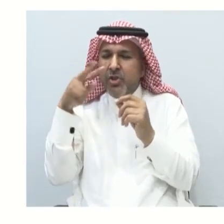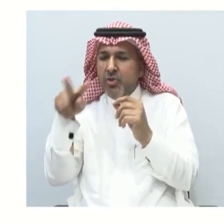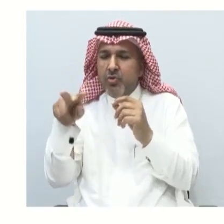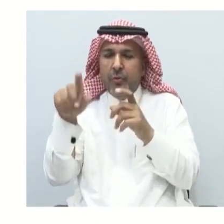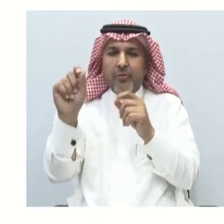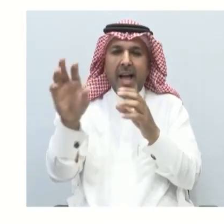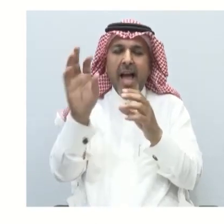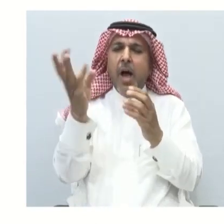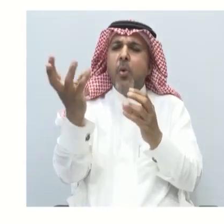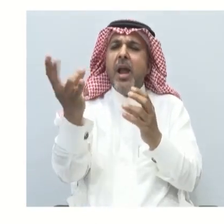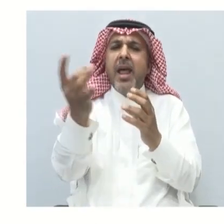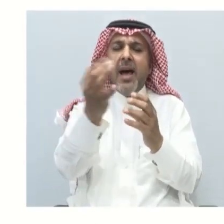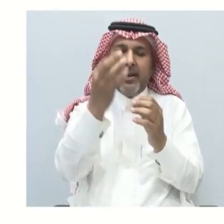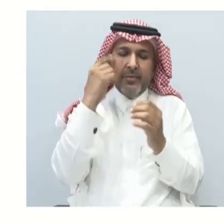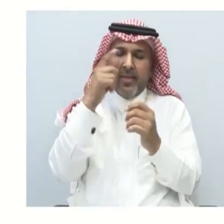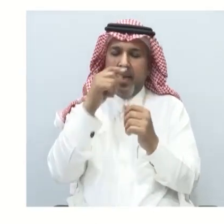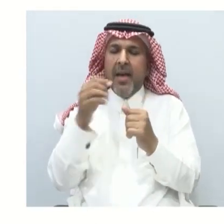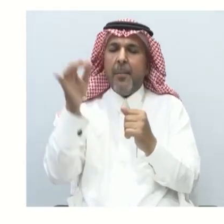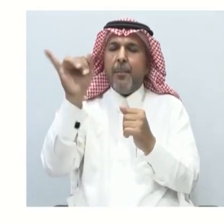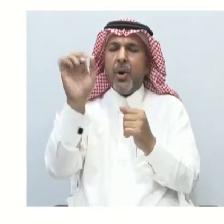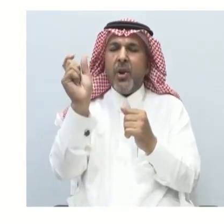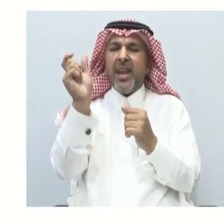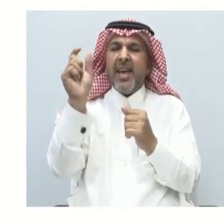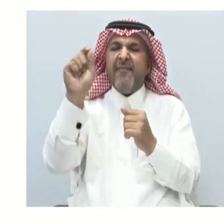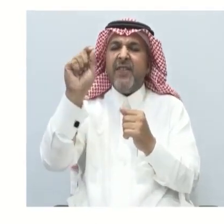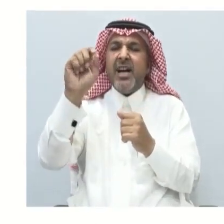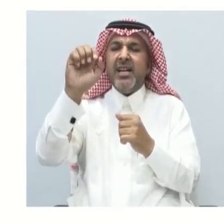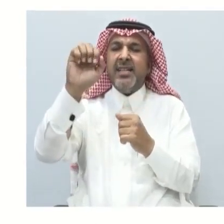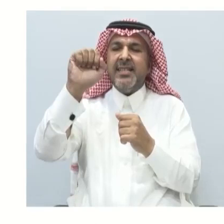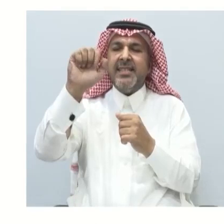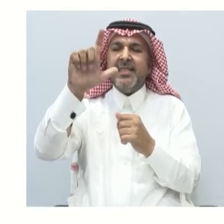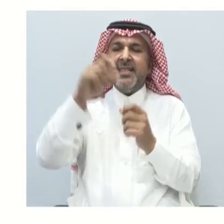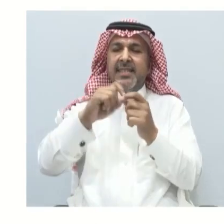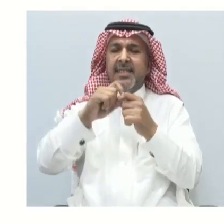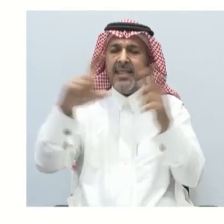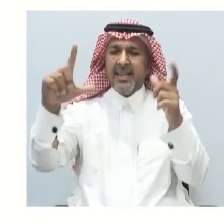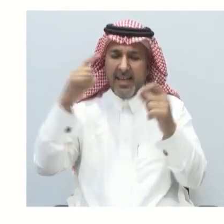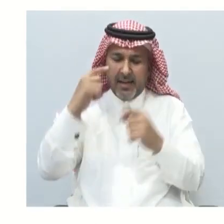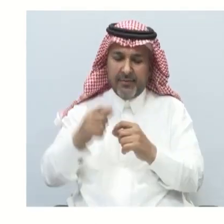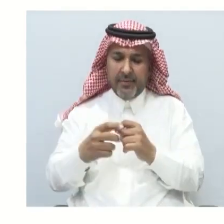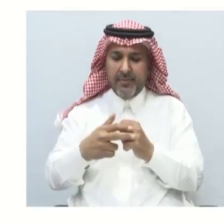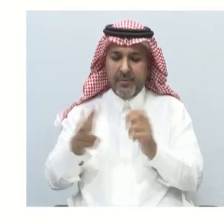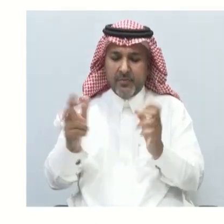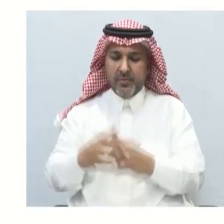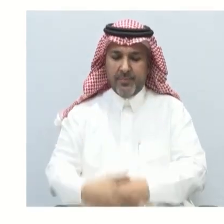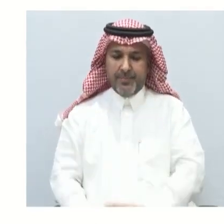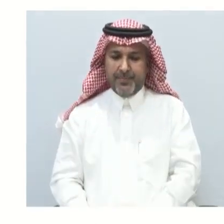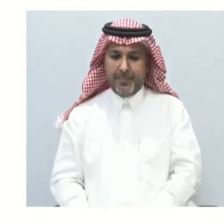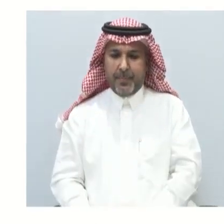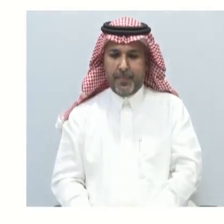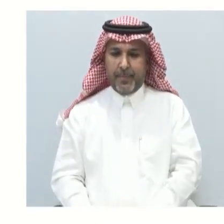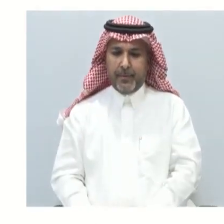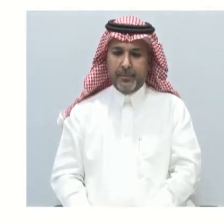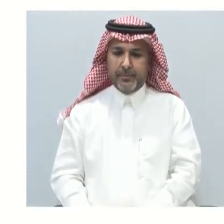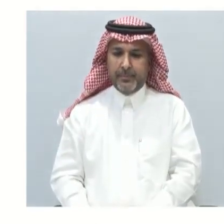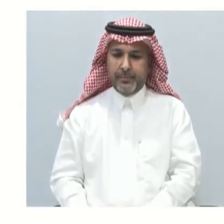قابل للعد يعتبر منفصل واي شيء يعني يعني ممكن انه يتحمل الفواصل يعتبر متصل معدل